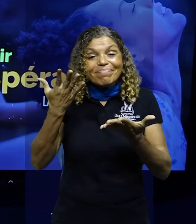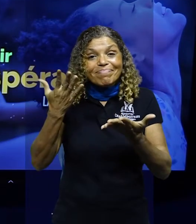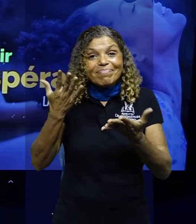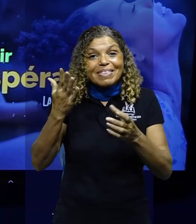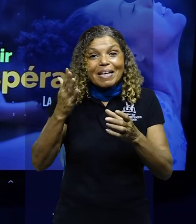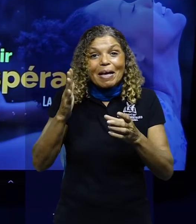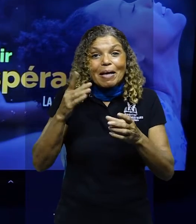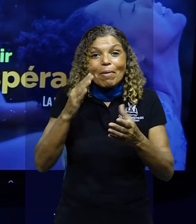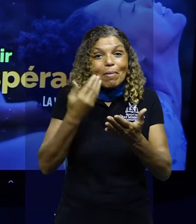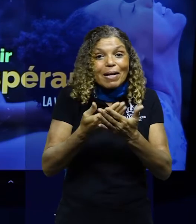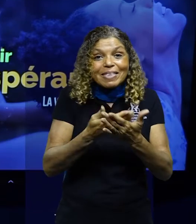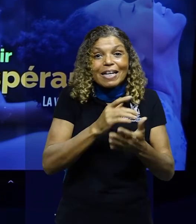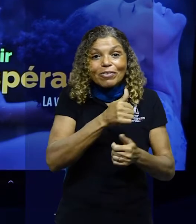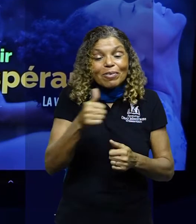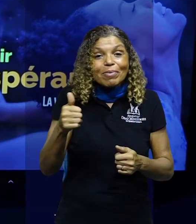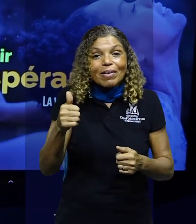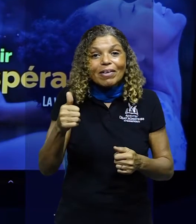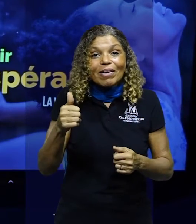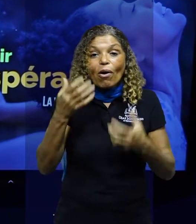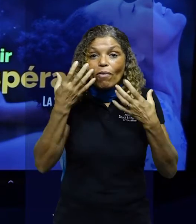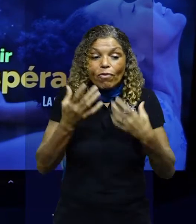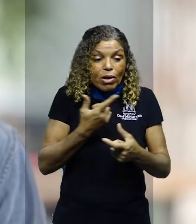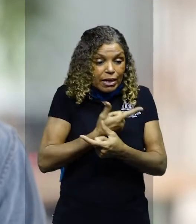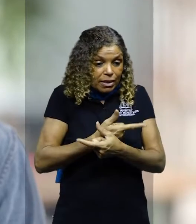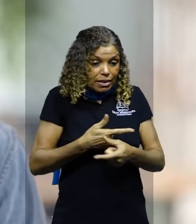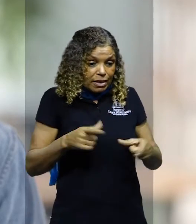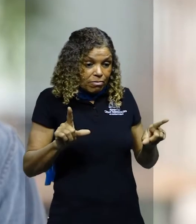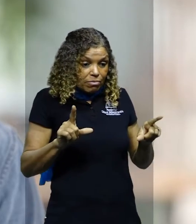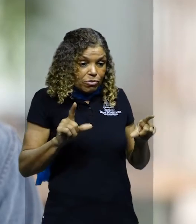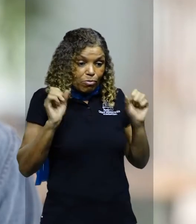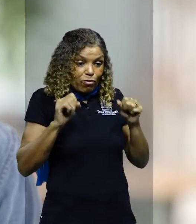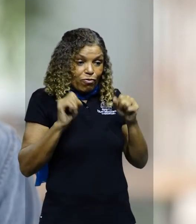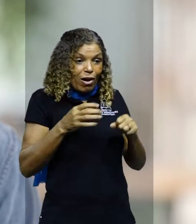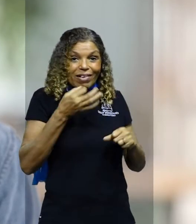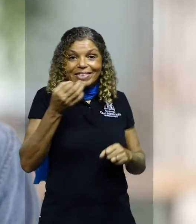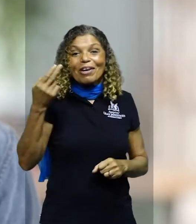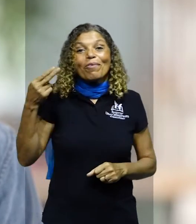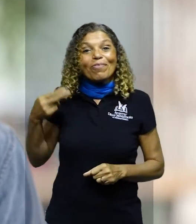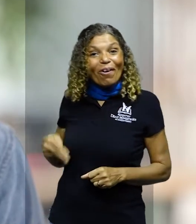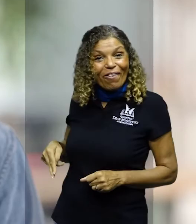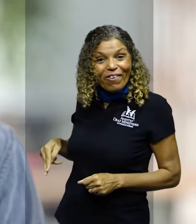Mais nous avons aussi envie de nous sentir libres, libres de pouvoir dire non.